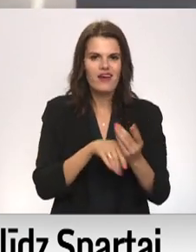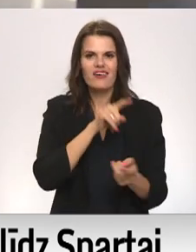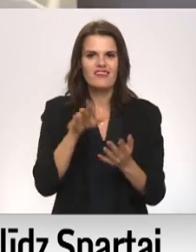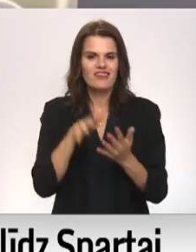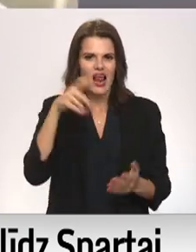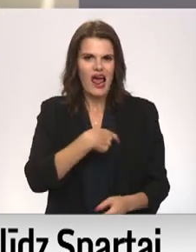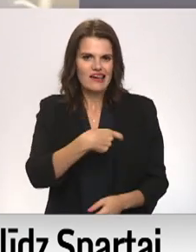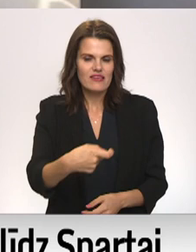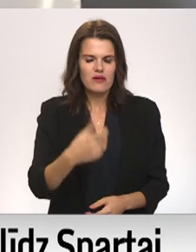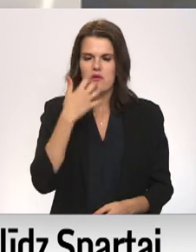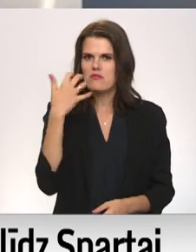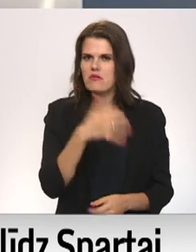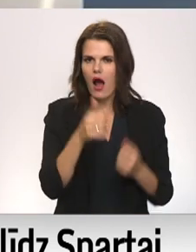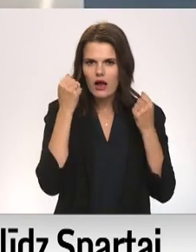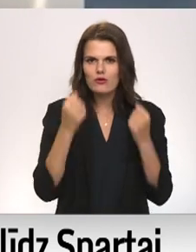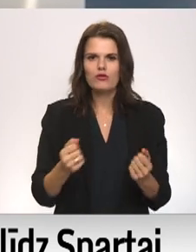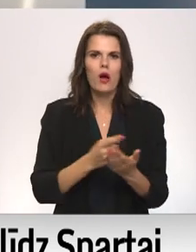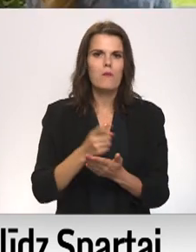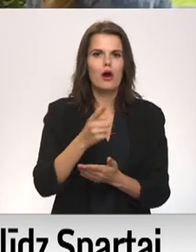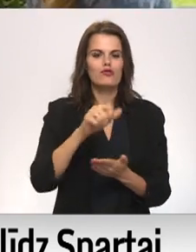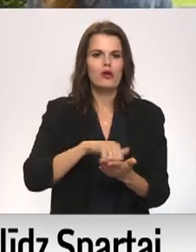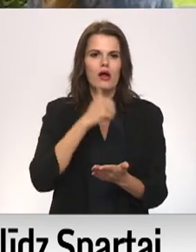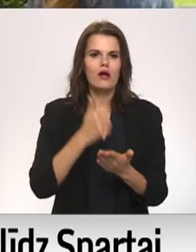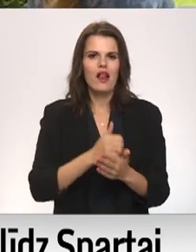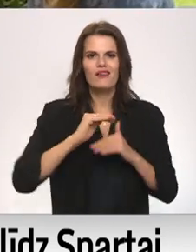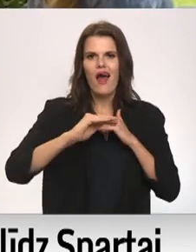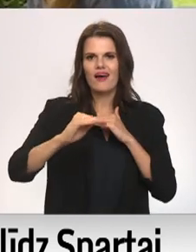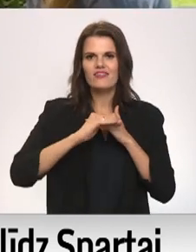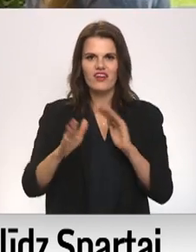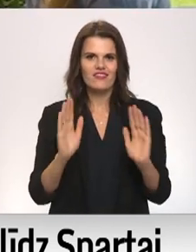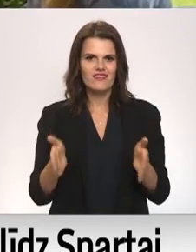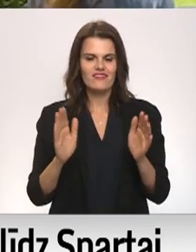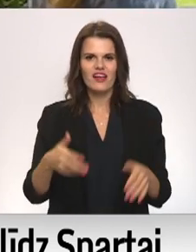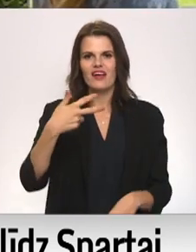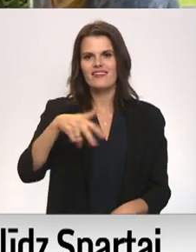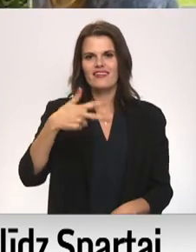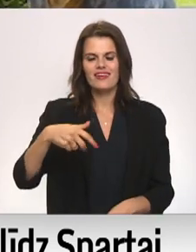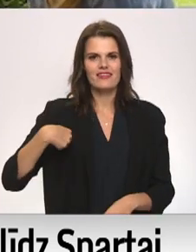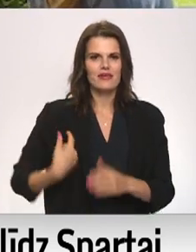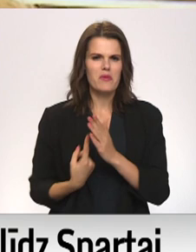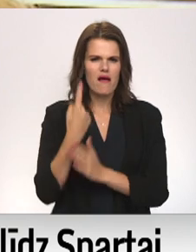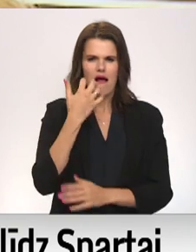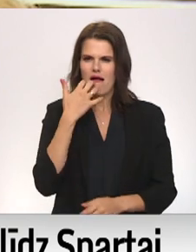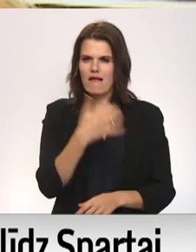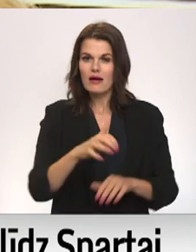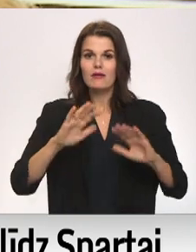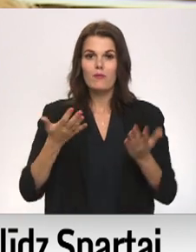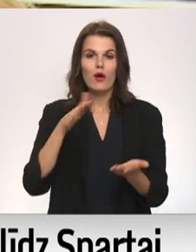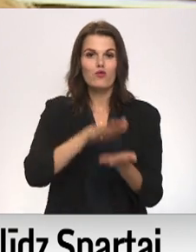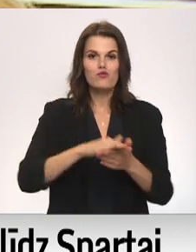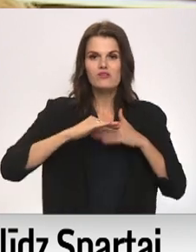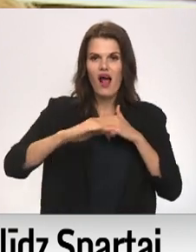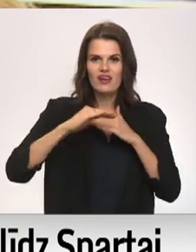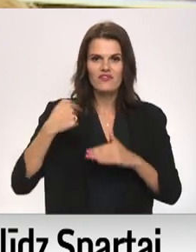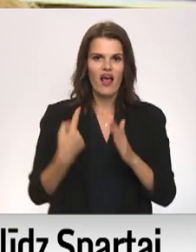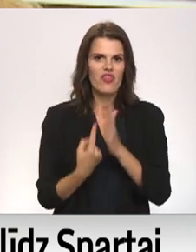Vislielākais izaicinājums ir karstums. Maršruts ved galvenokārt pāsvaltētiem ceļiem 30 grādu karstumā, bet uz asfalta temperatūra